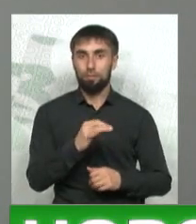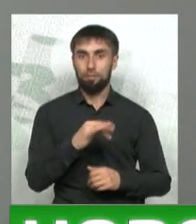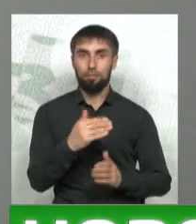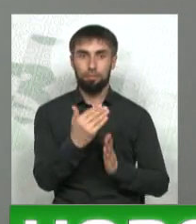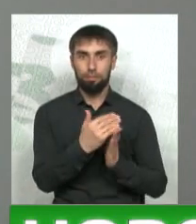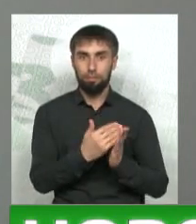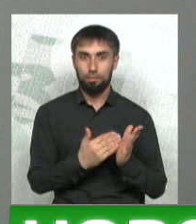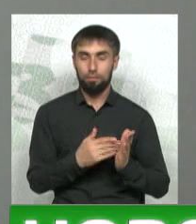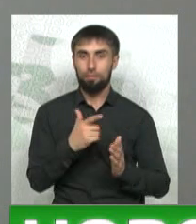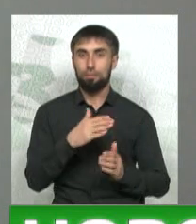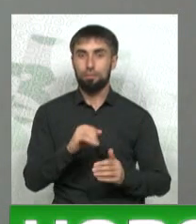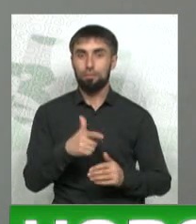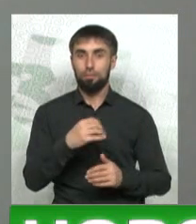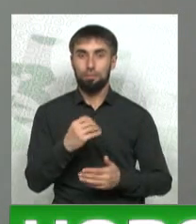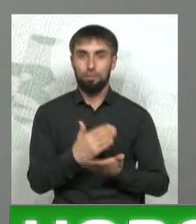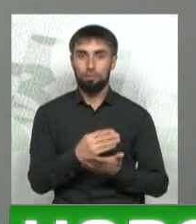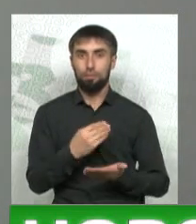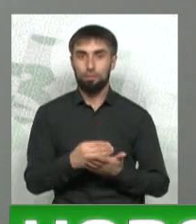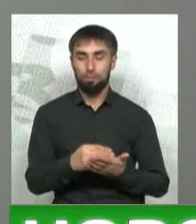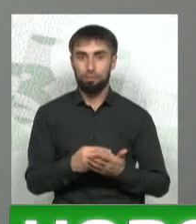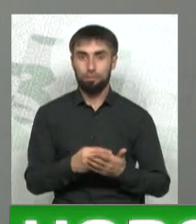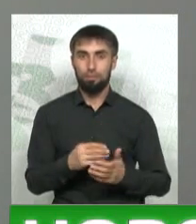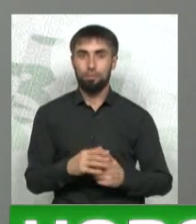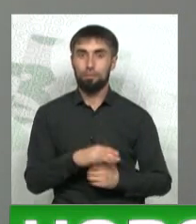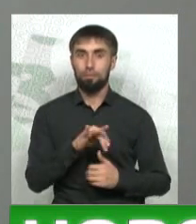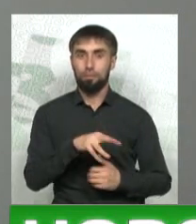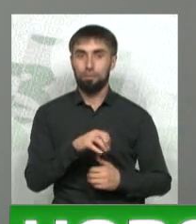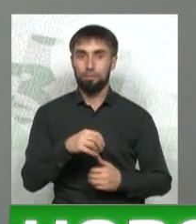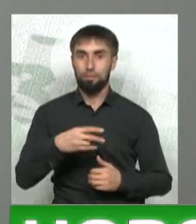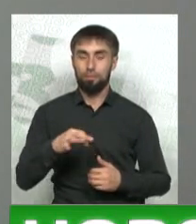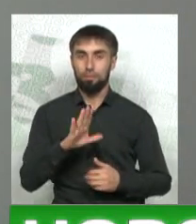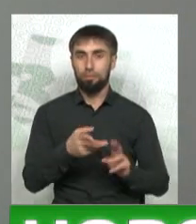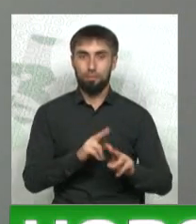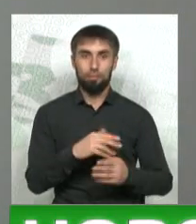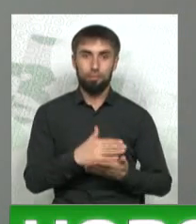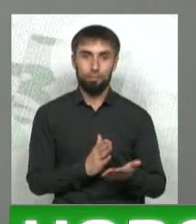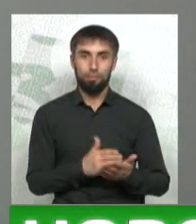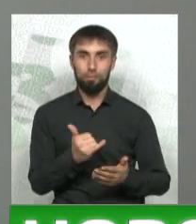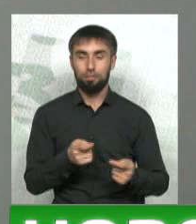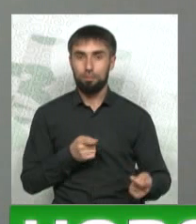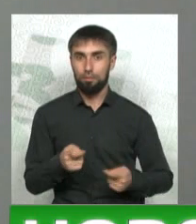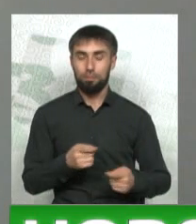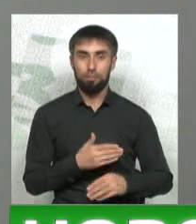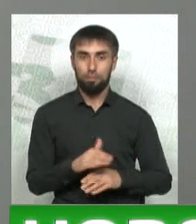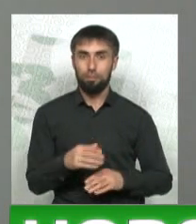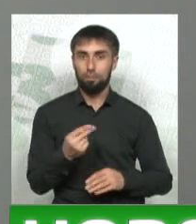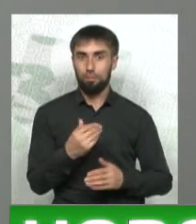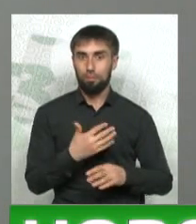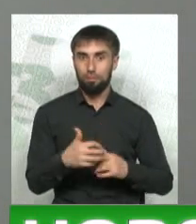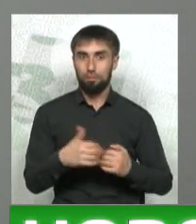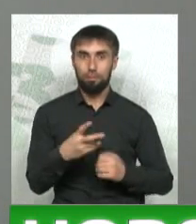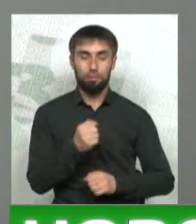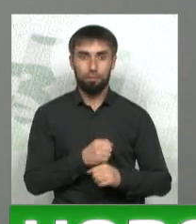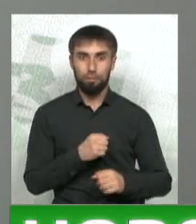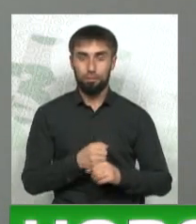программы, там, где есть финансирование. Именно вот в этой части сейчас правительство выделило денежные средства на